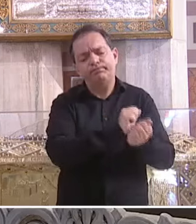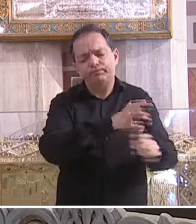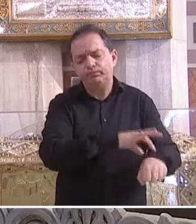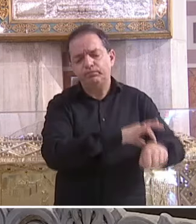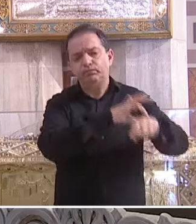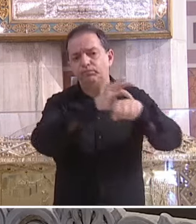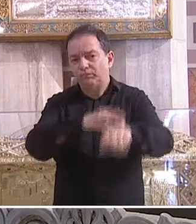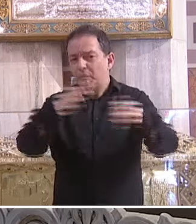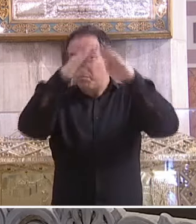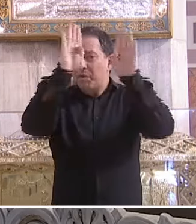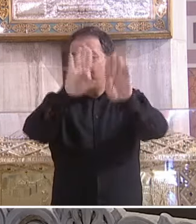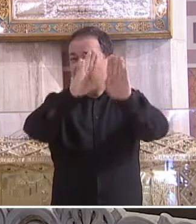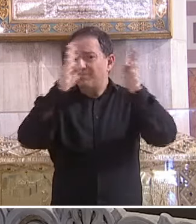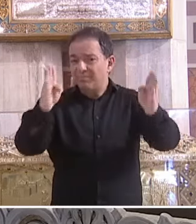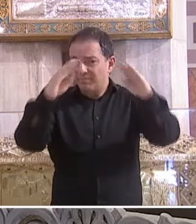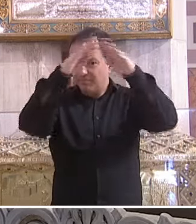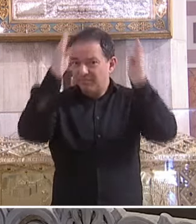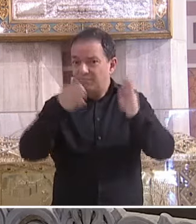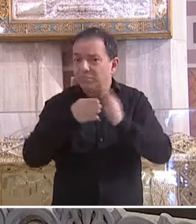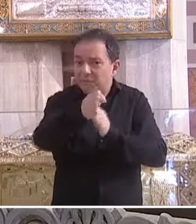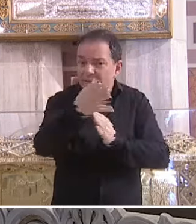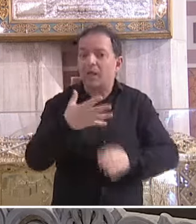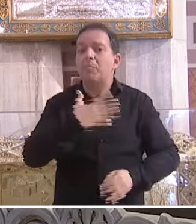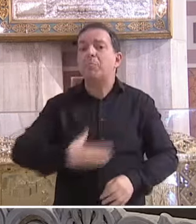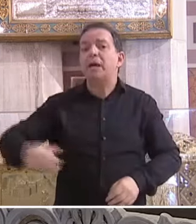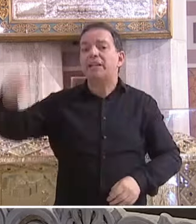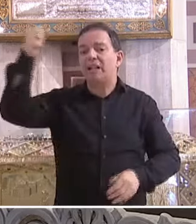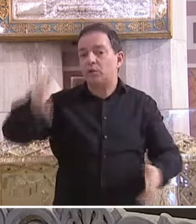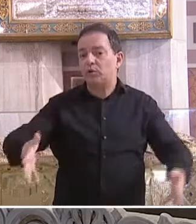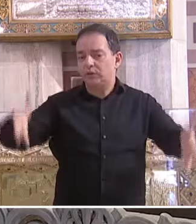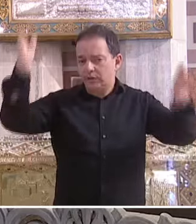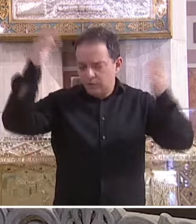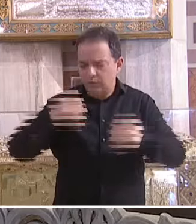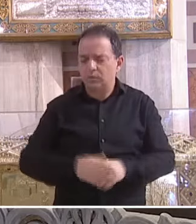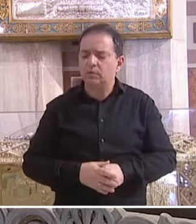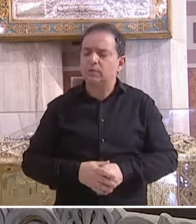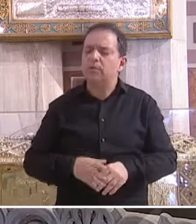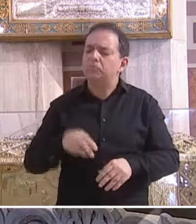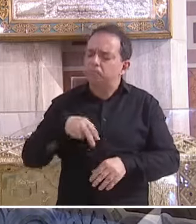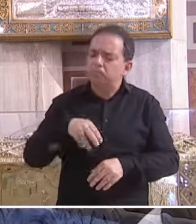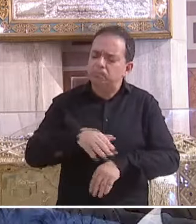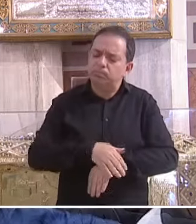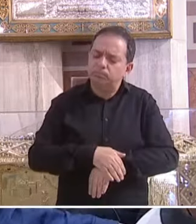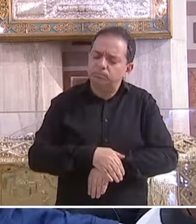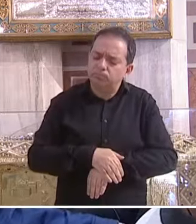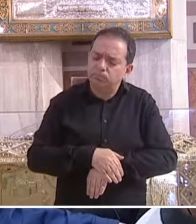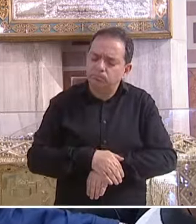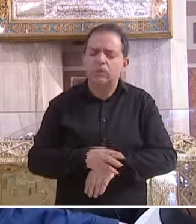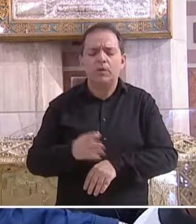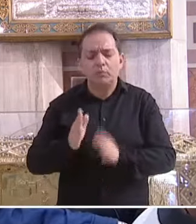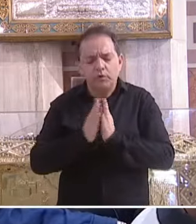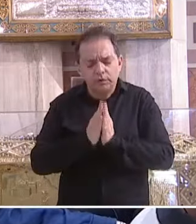του Πατριαρχείου. Εκεί προσευχόμενος συγχωρεί τους διώκτες του και ευλογεί τους